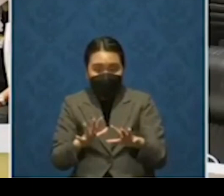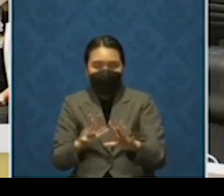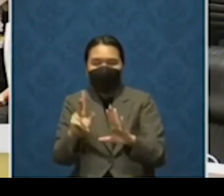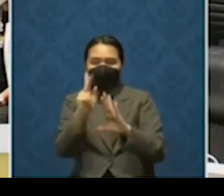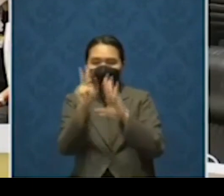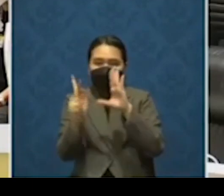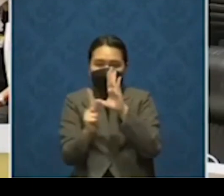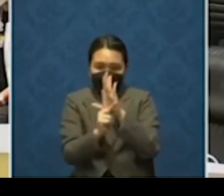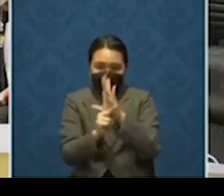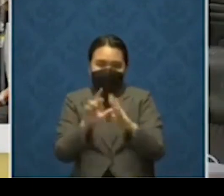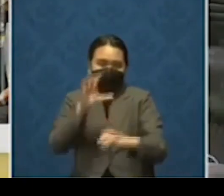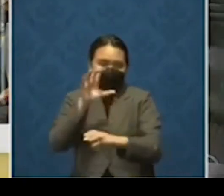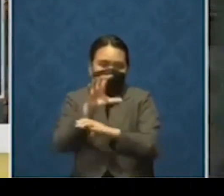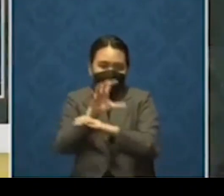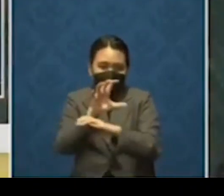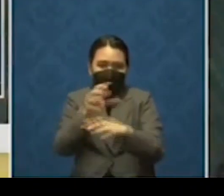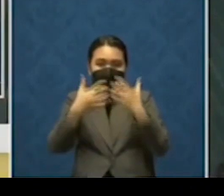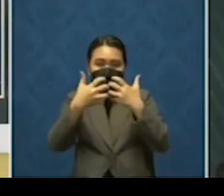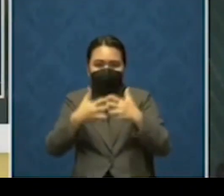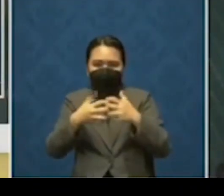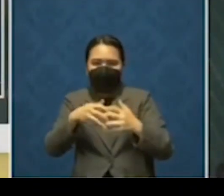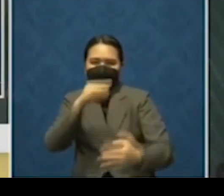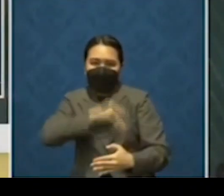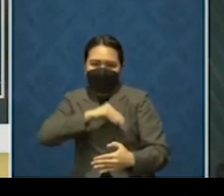บคุมลงกลั่นขอแบ่งกำไร